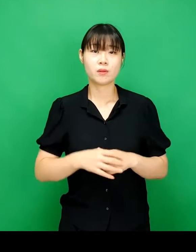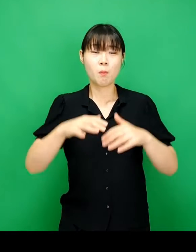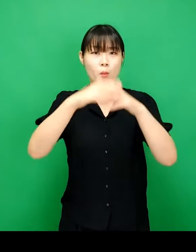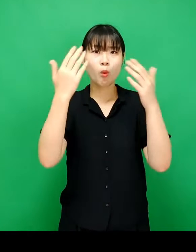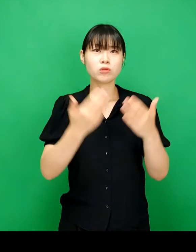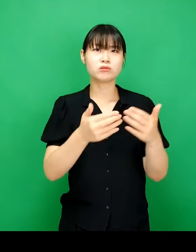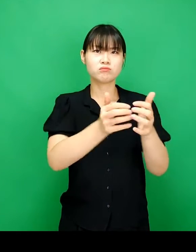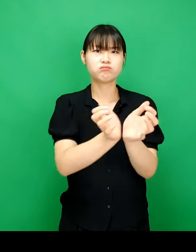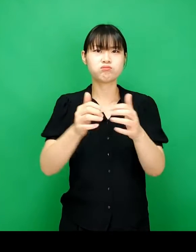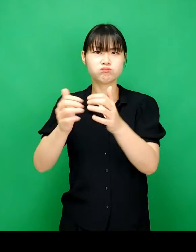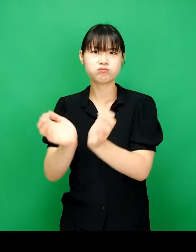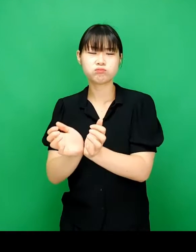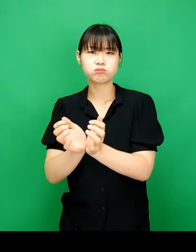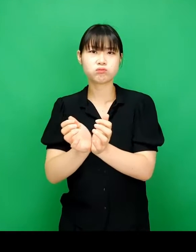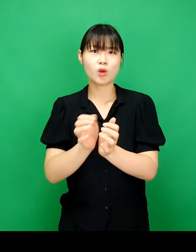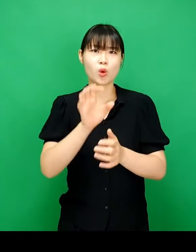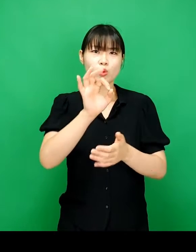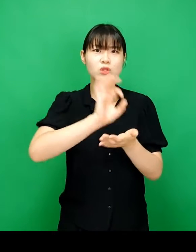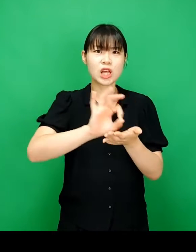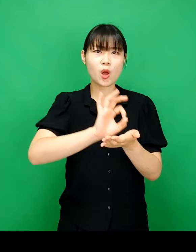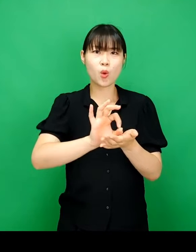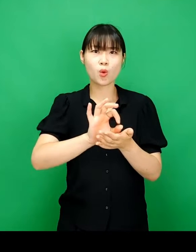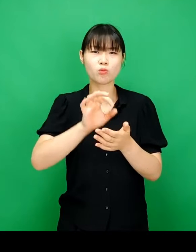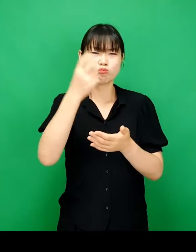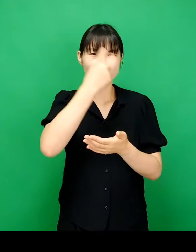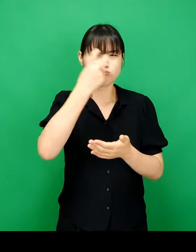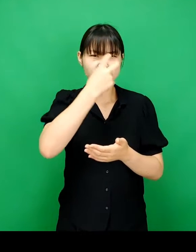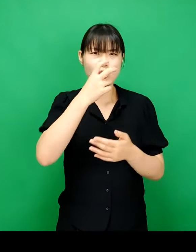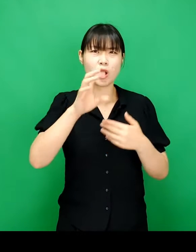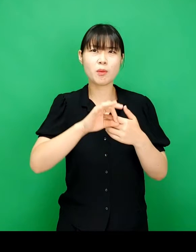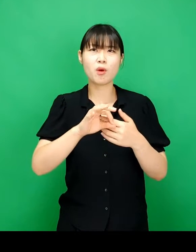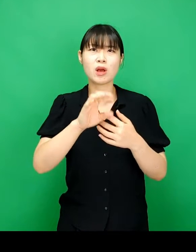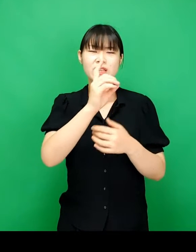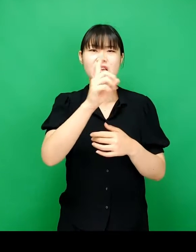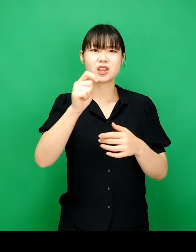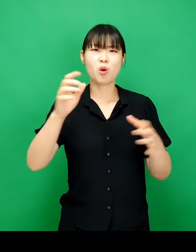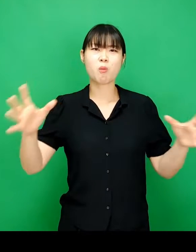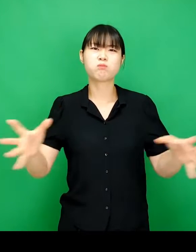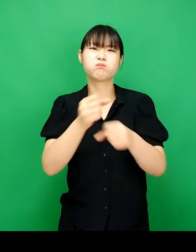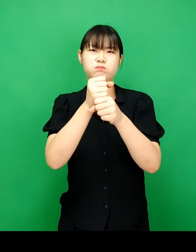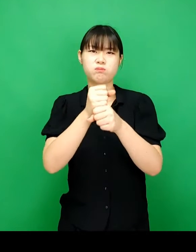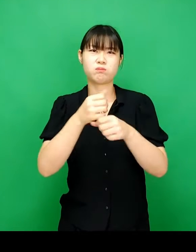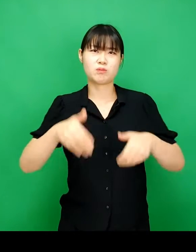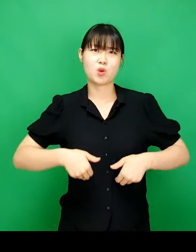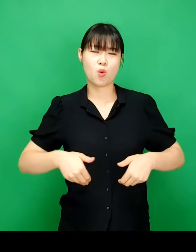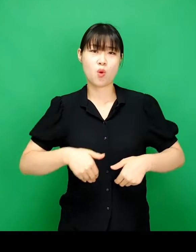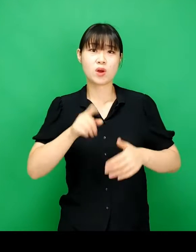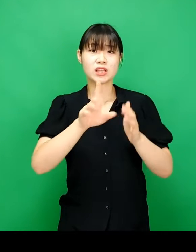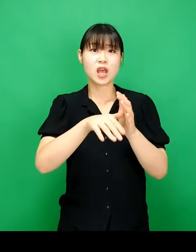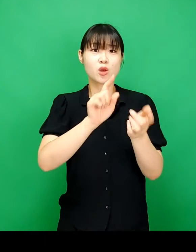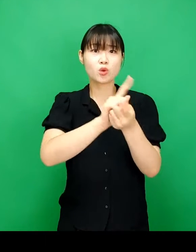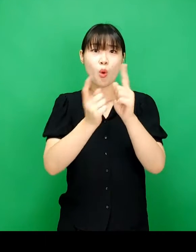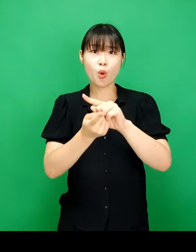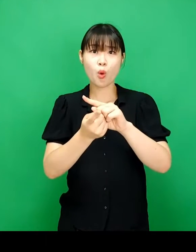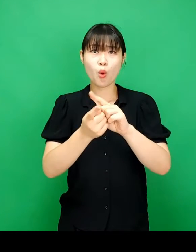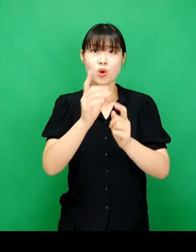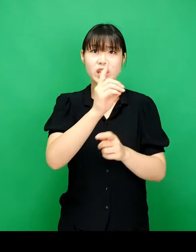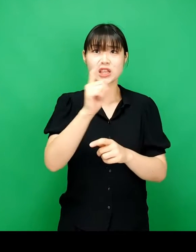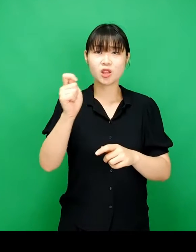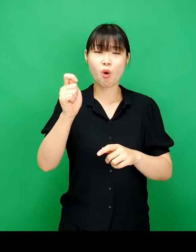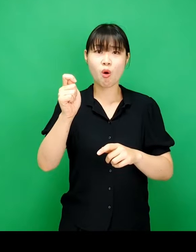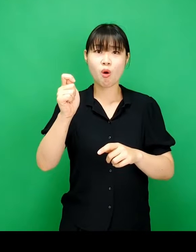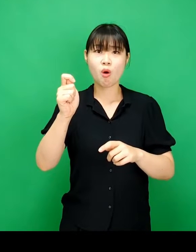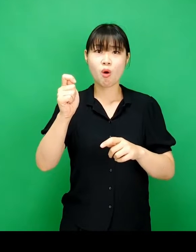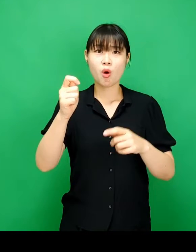단위입니다. 모든 부처의 업무 추진비를 모아서 분석하려면 데이터를 병합해줘야 합니다. 이때